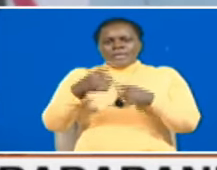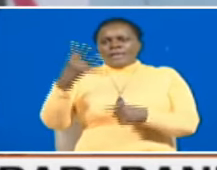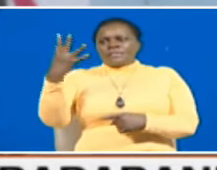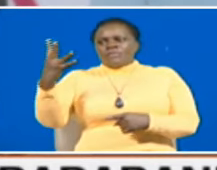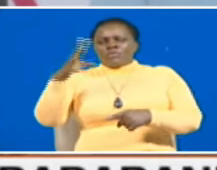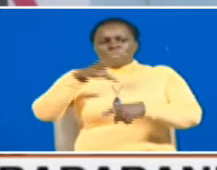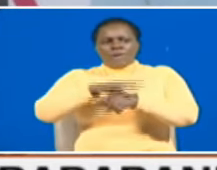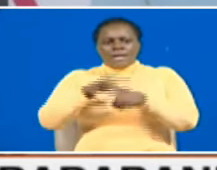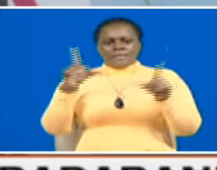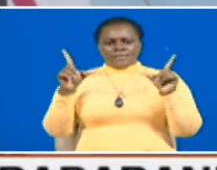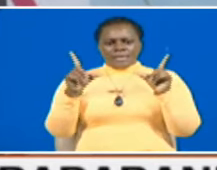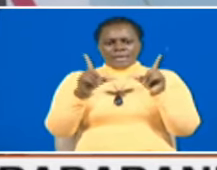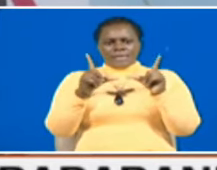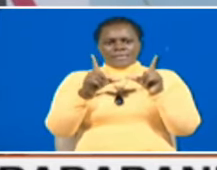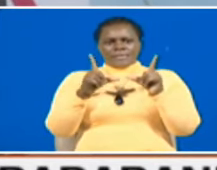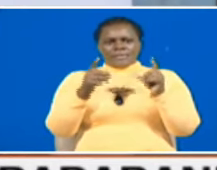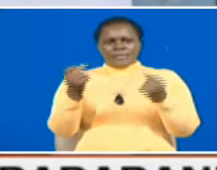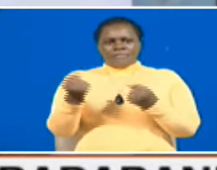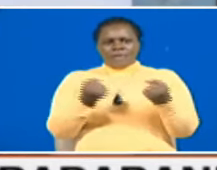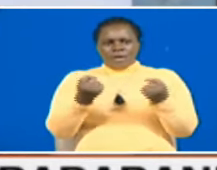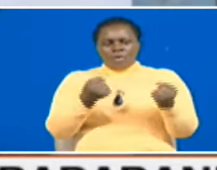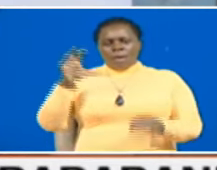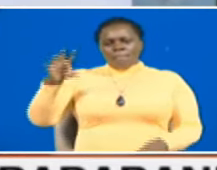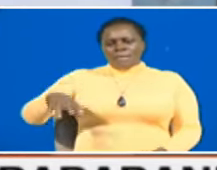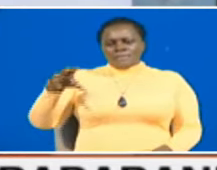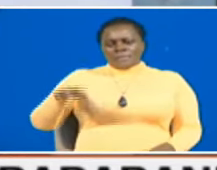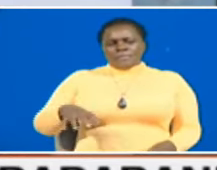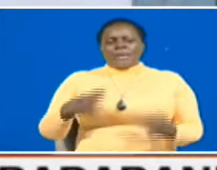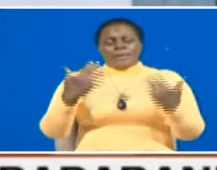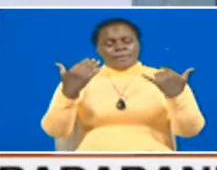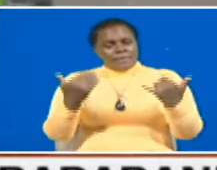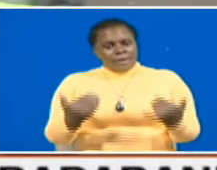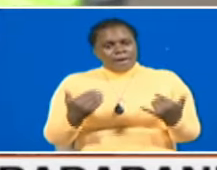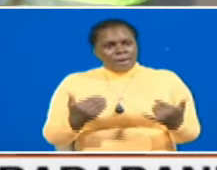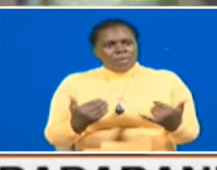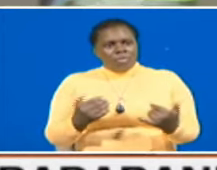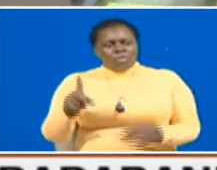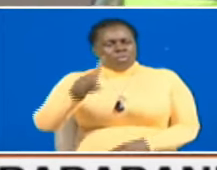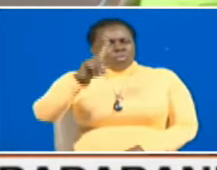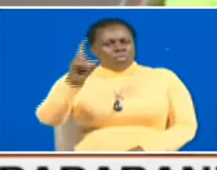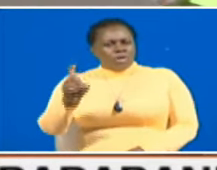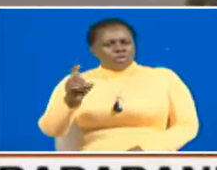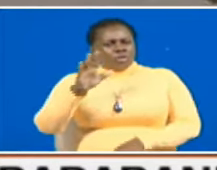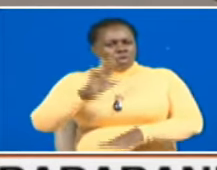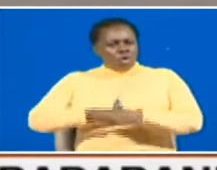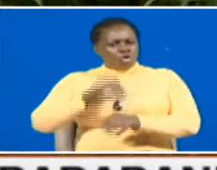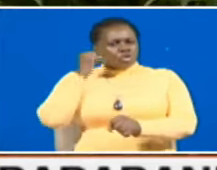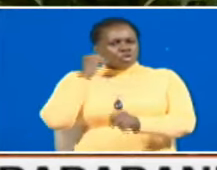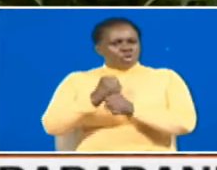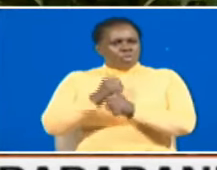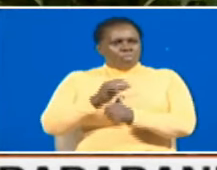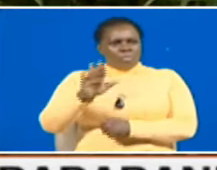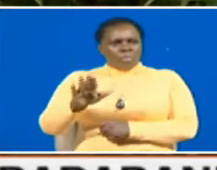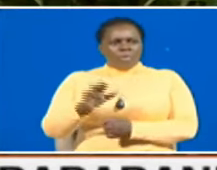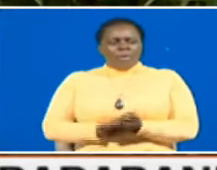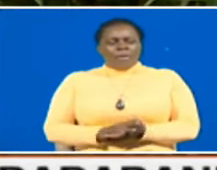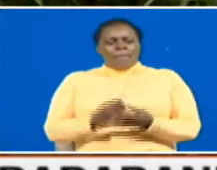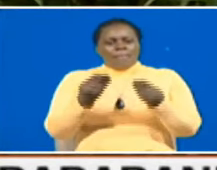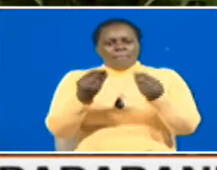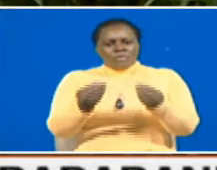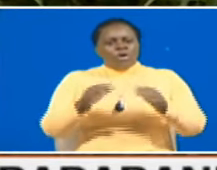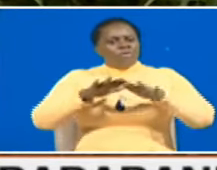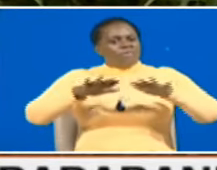kupata leseni yao kama madereva wa magari ya uchukuzi, ni jambo ambalo huibua maswali kuhusu utendakazi wao. The lasting solution